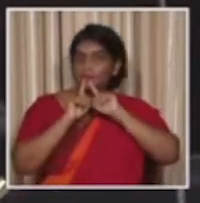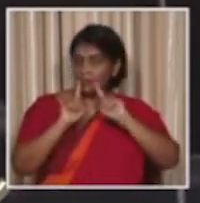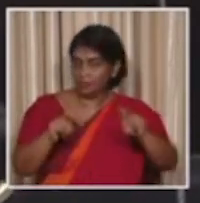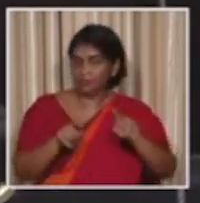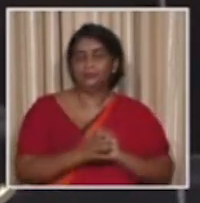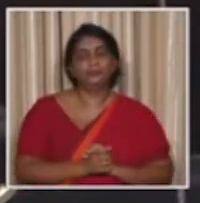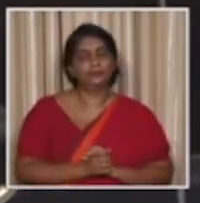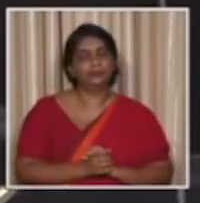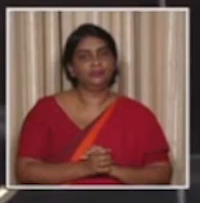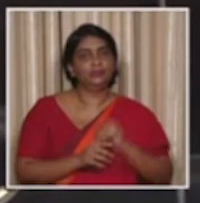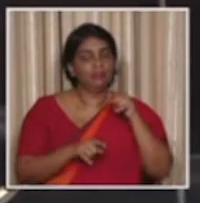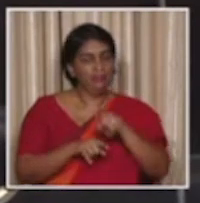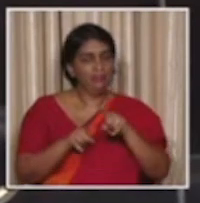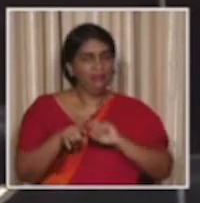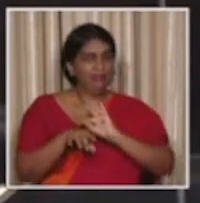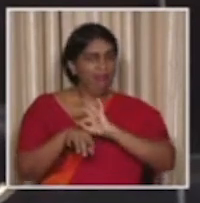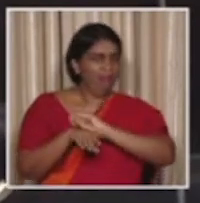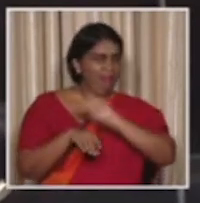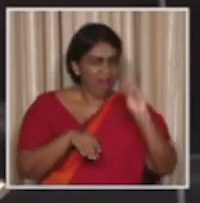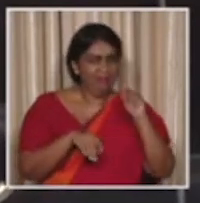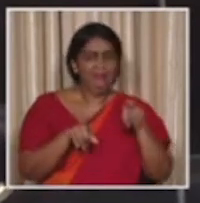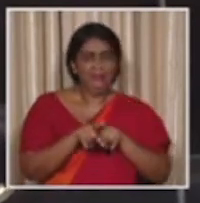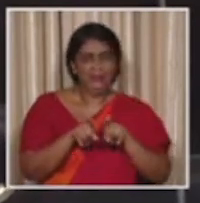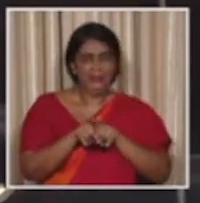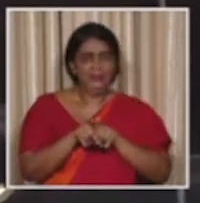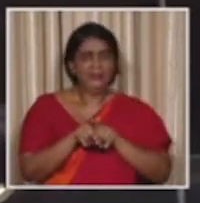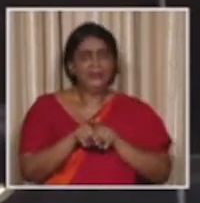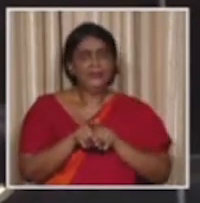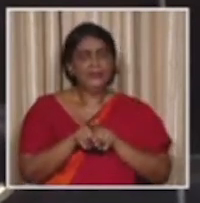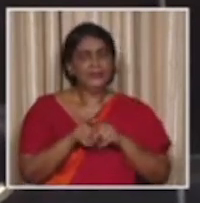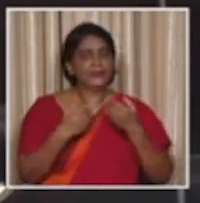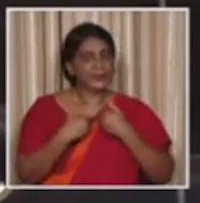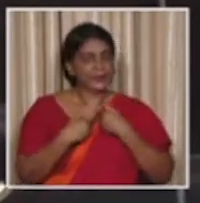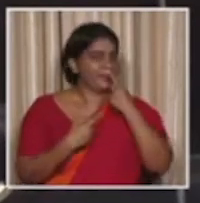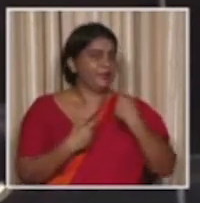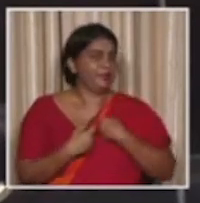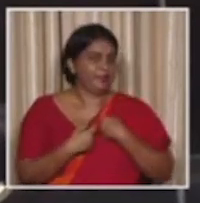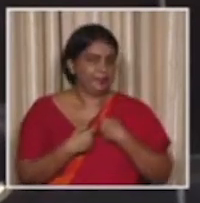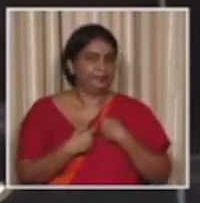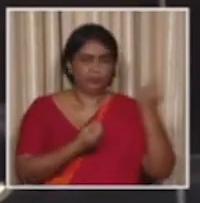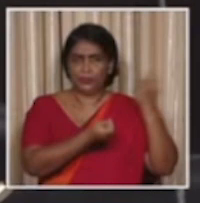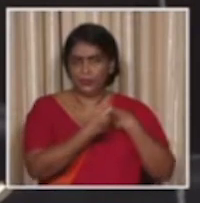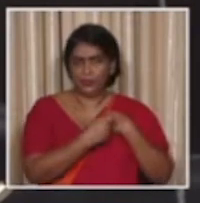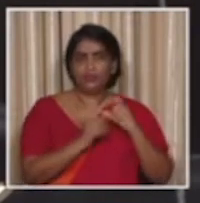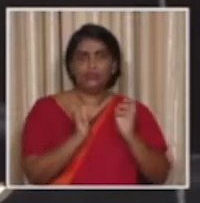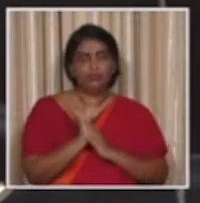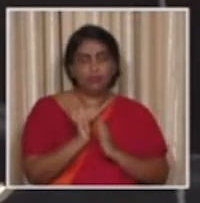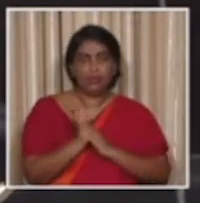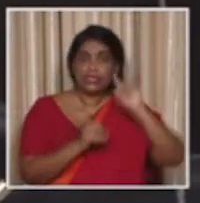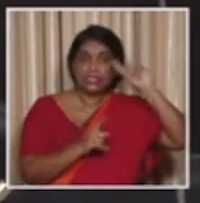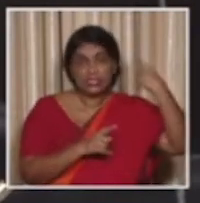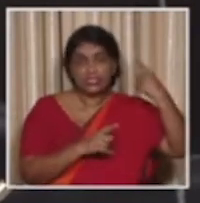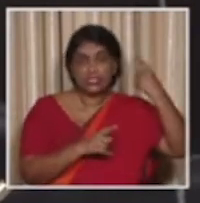කරාම ඊට විනාඩි කිහිපයකට පස්සේ අපෙන් විමසලා හිටියා ඒ කාර්ක සභාවට